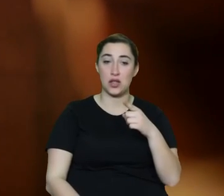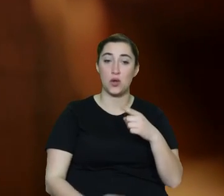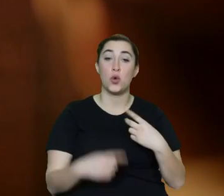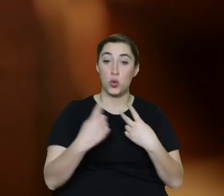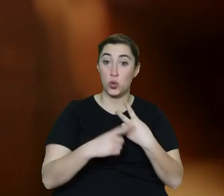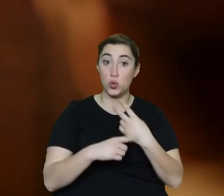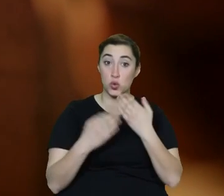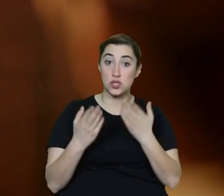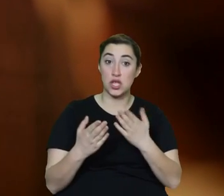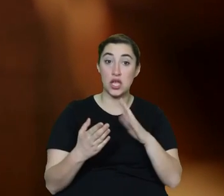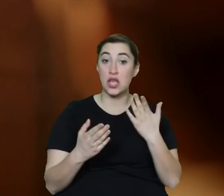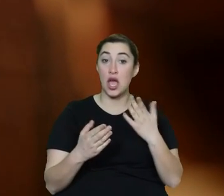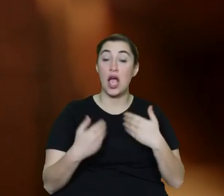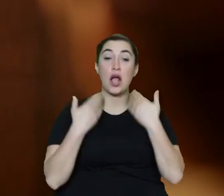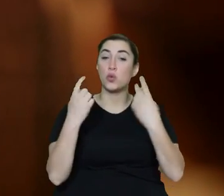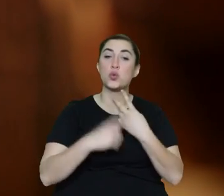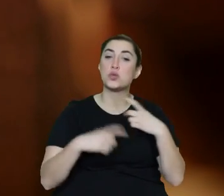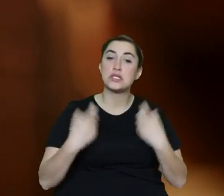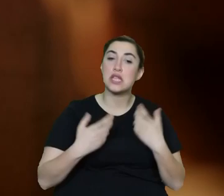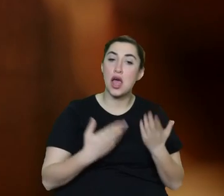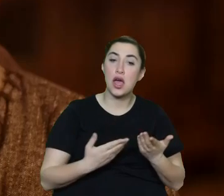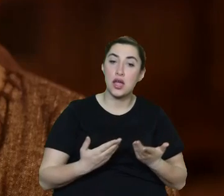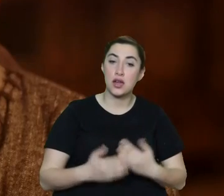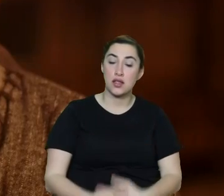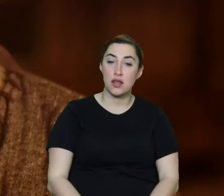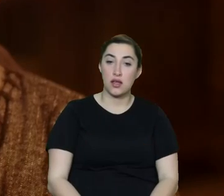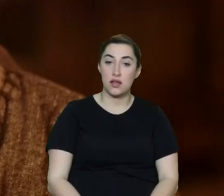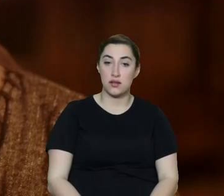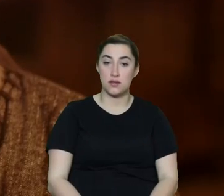isen ya Kadı Yunus nerededir?